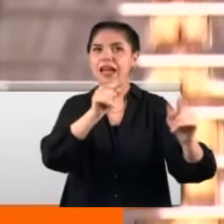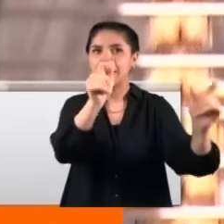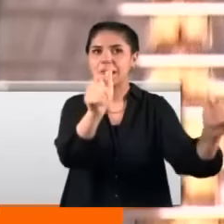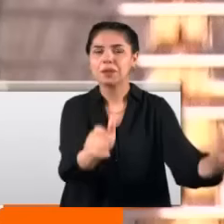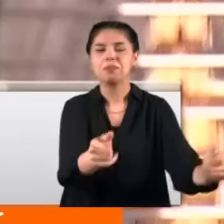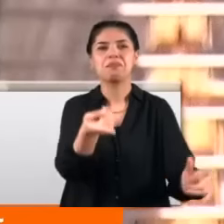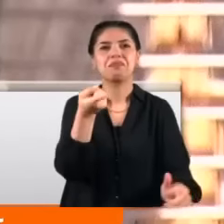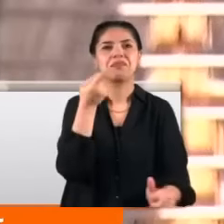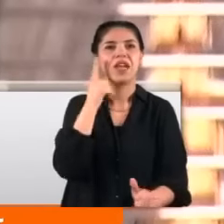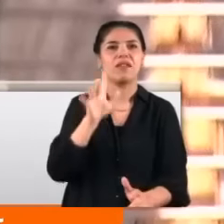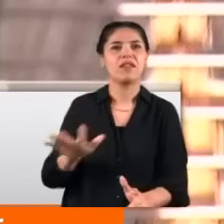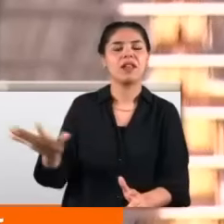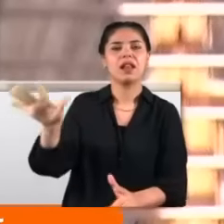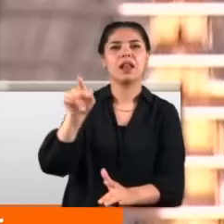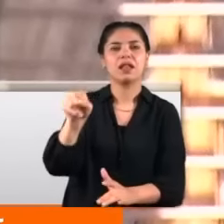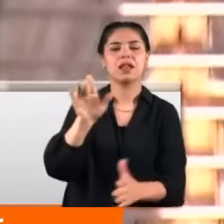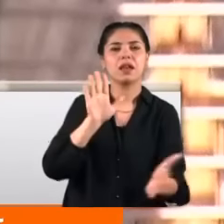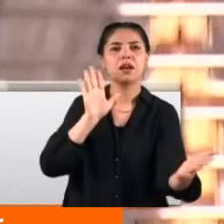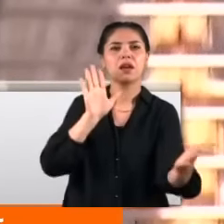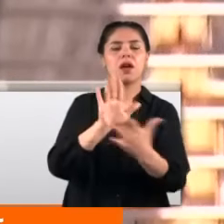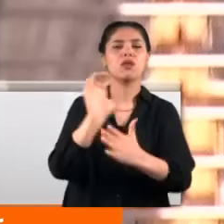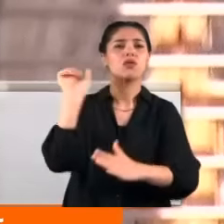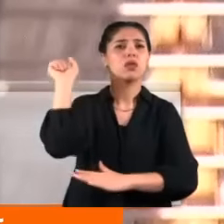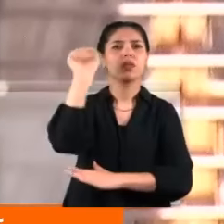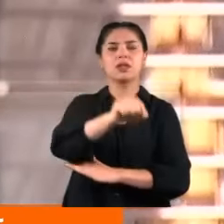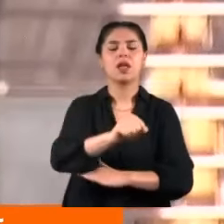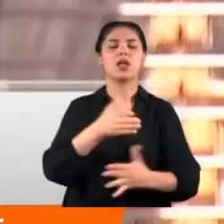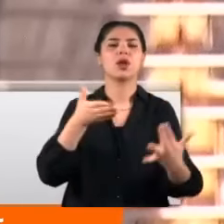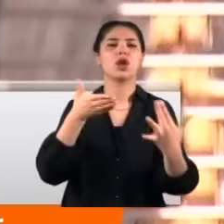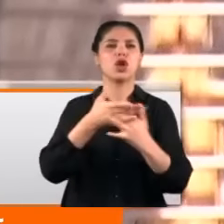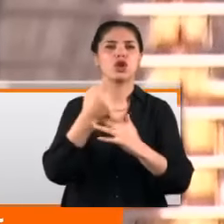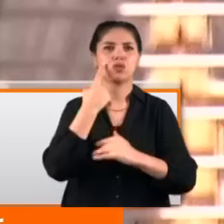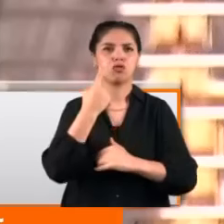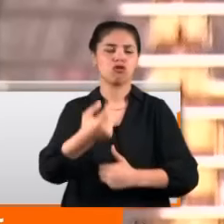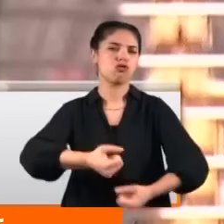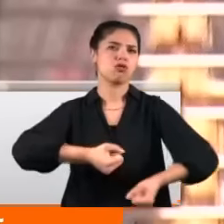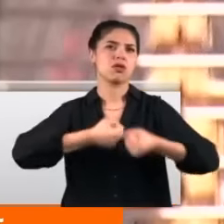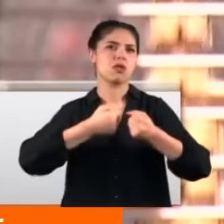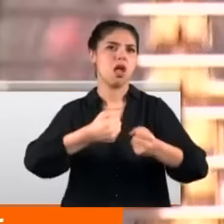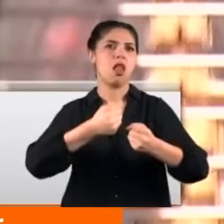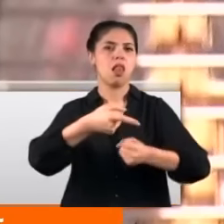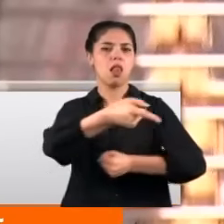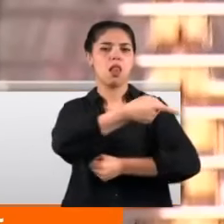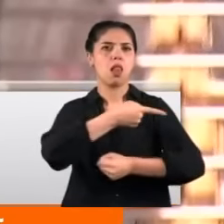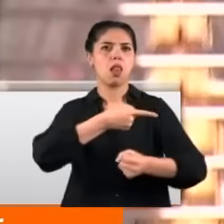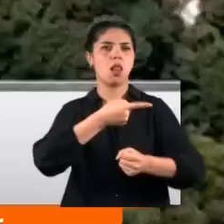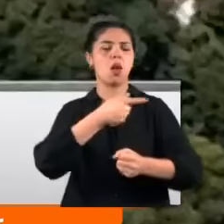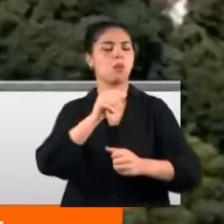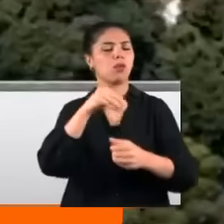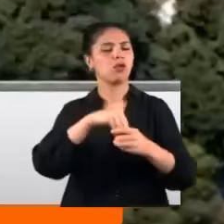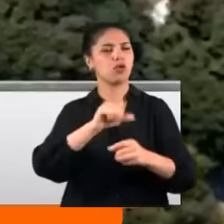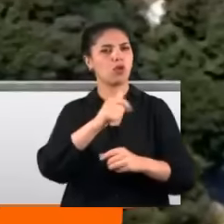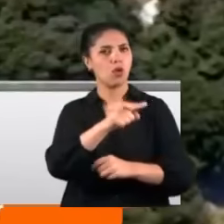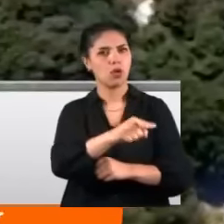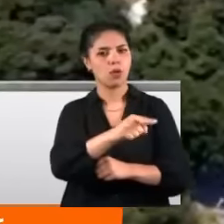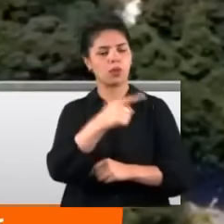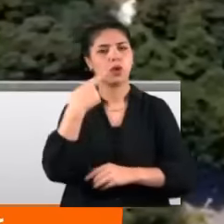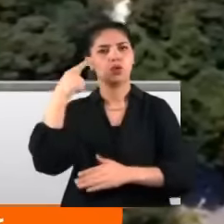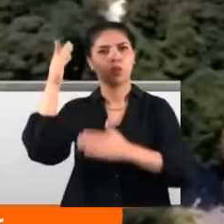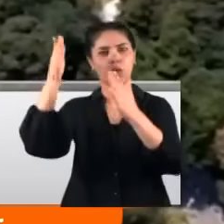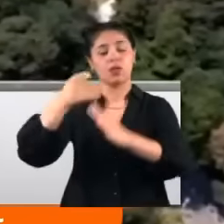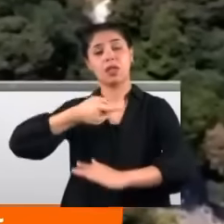Devlet-i Aliye'ye yönelen yıkma girişimleri karşısında direnişin de sembolü oldu. Erdoğan,